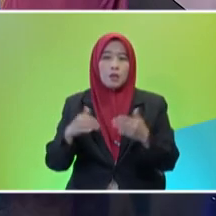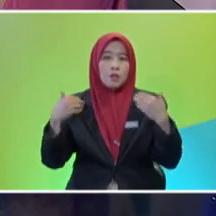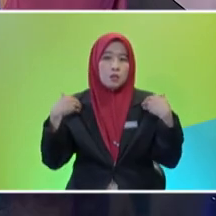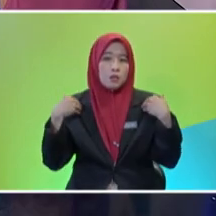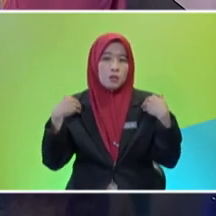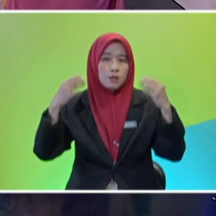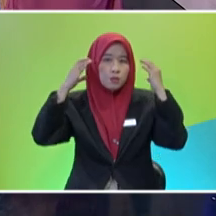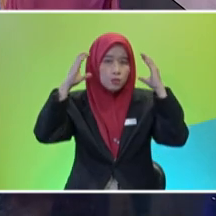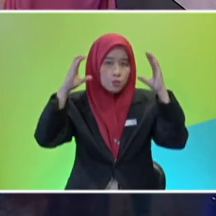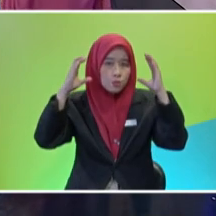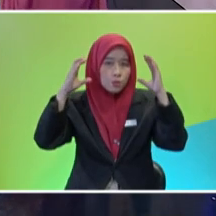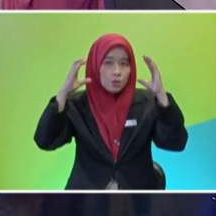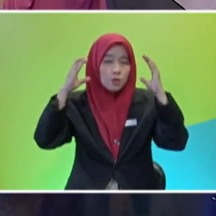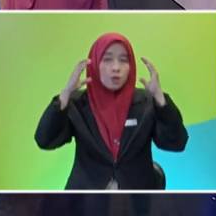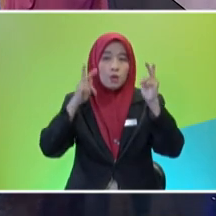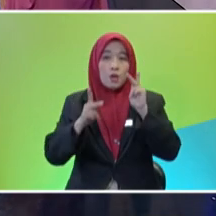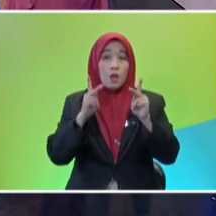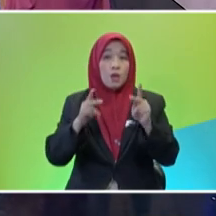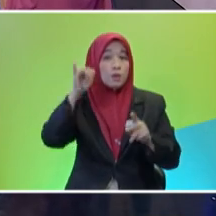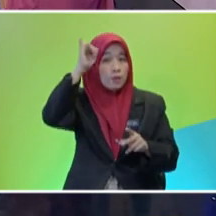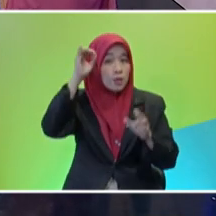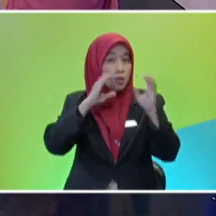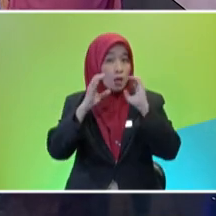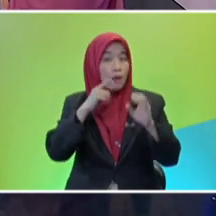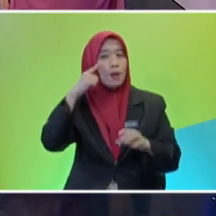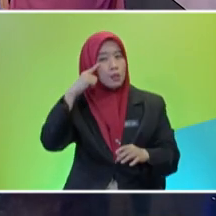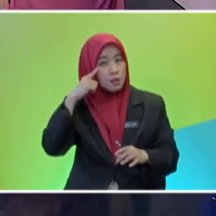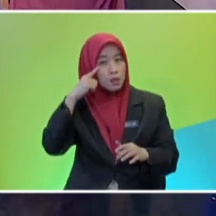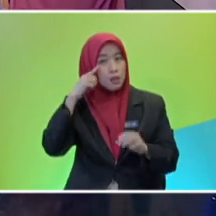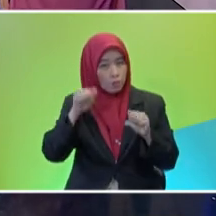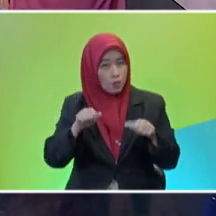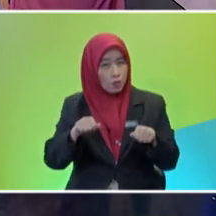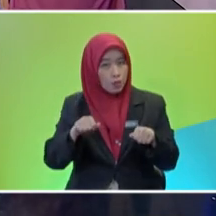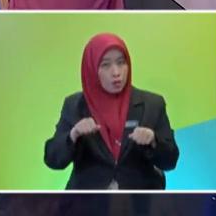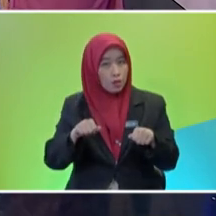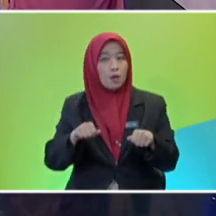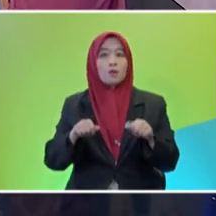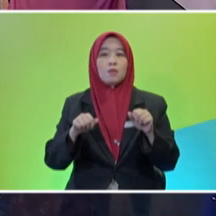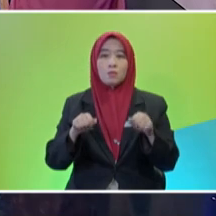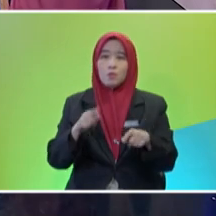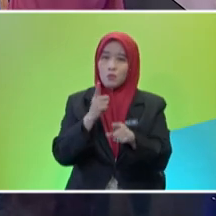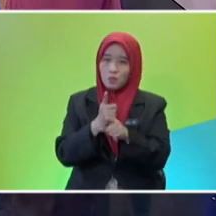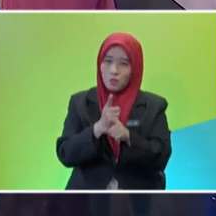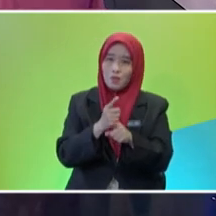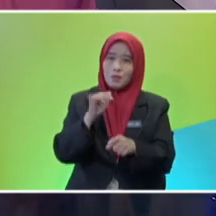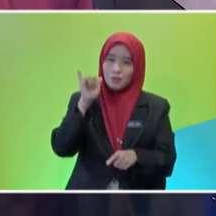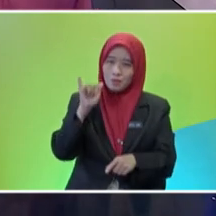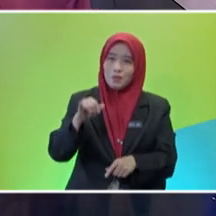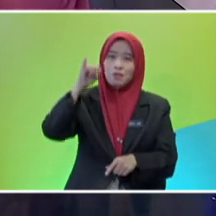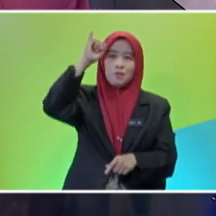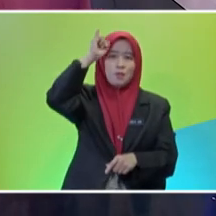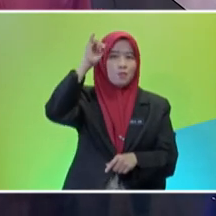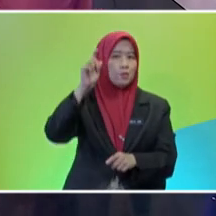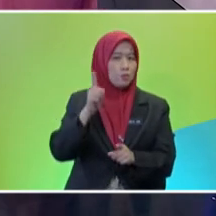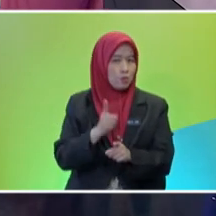Cikgu, kalau Irfan cakap mata boleh tak? Mata. Tengok belon. Betul. Iyalah Irfan. Kan betul juga betul. Kan? Betul.